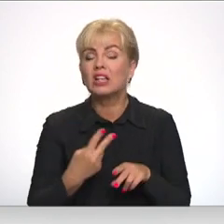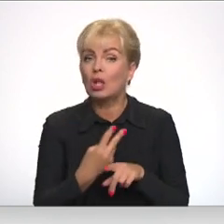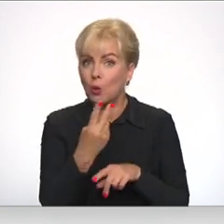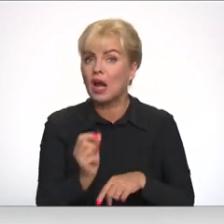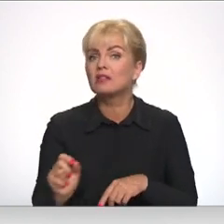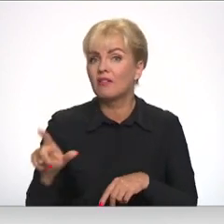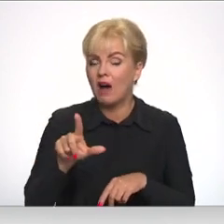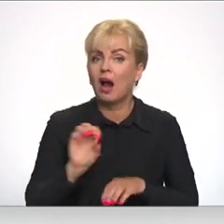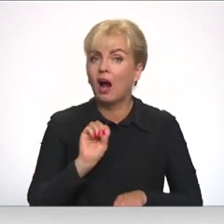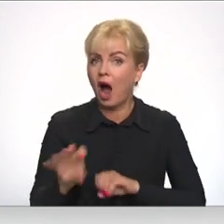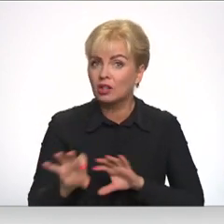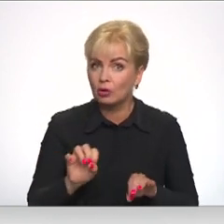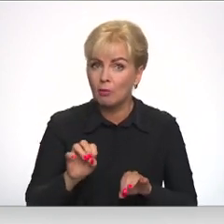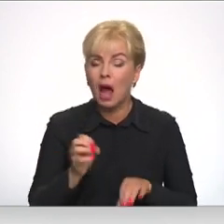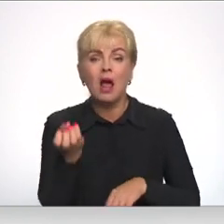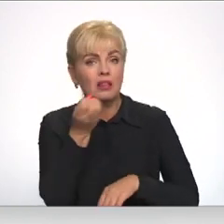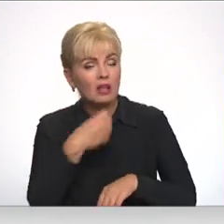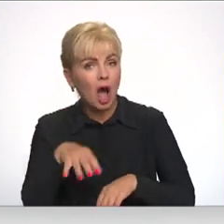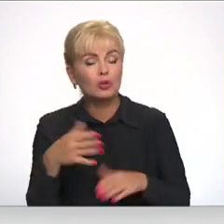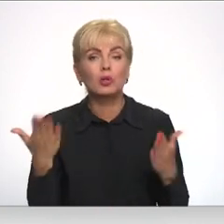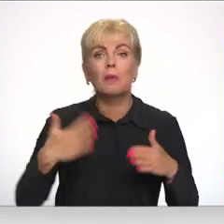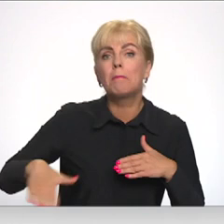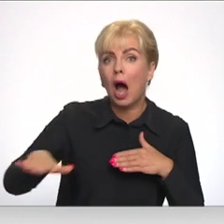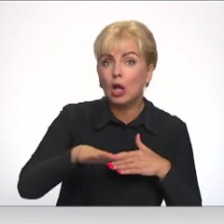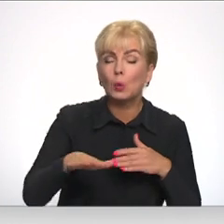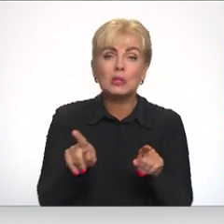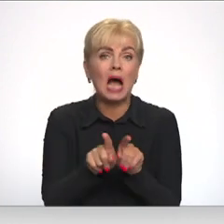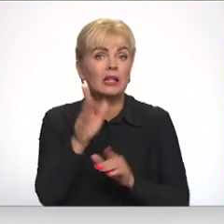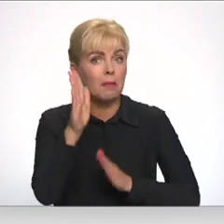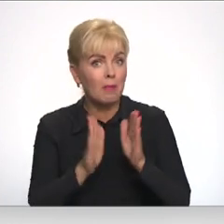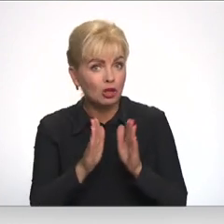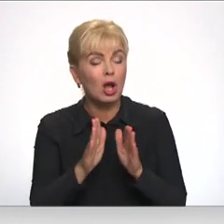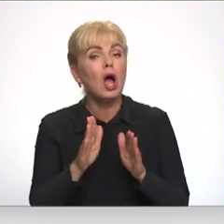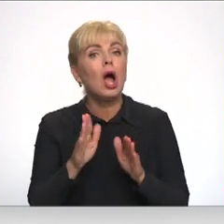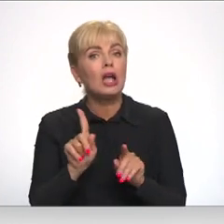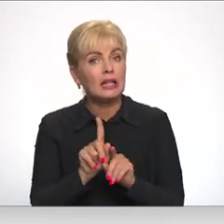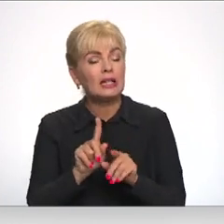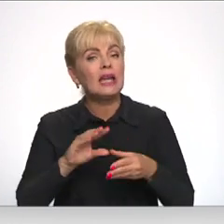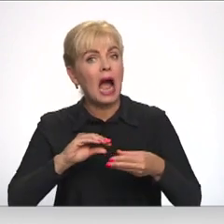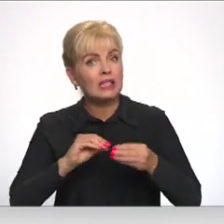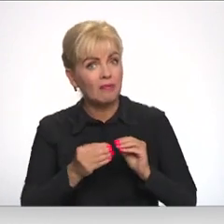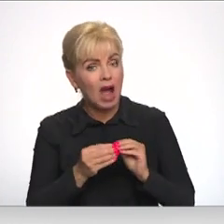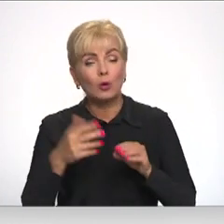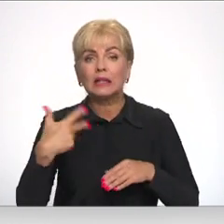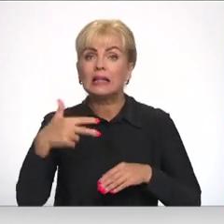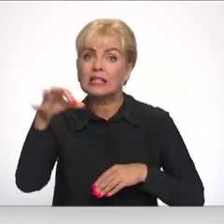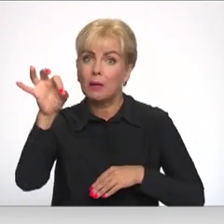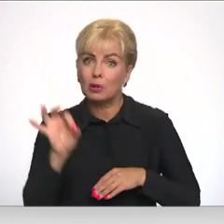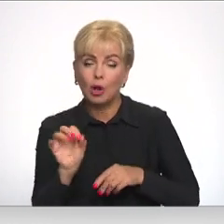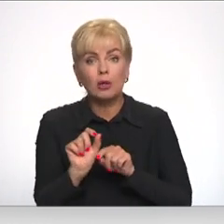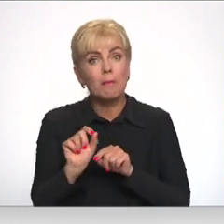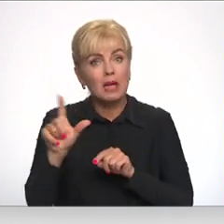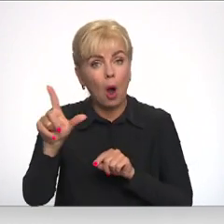vairāk atkritumi dārzos, parkos un arī mežos, bet mums ir jāņem vērā to, ka mums ir par 30%